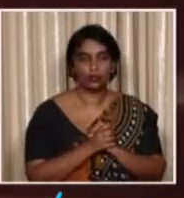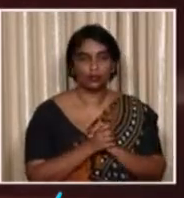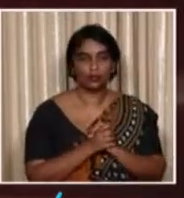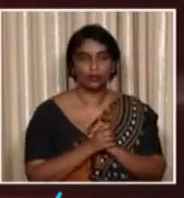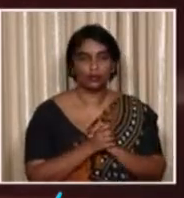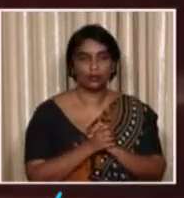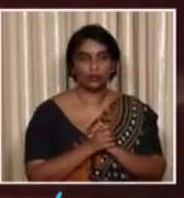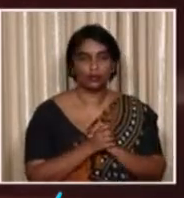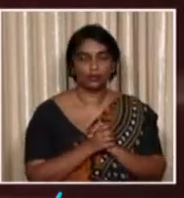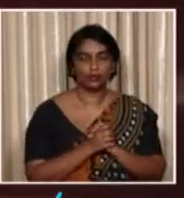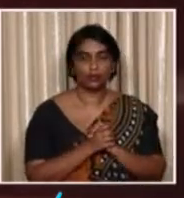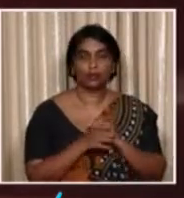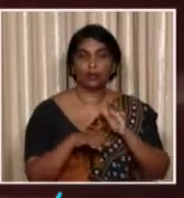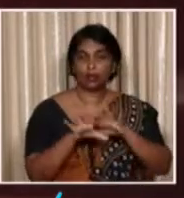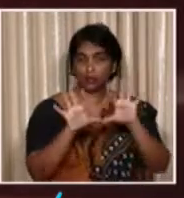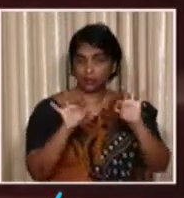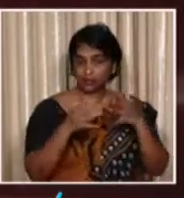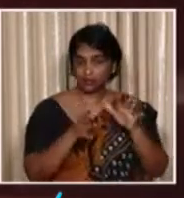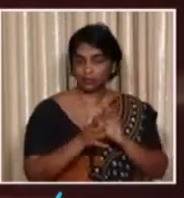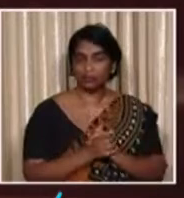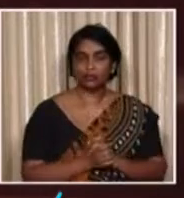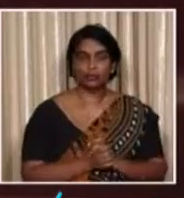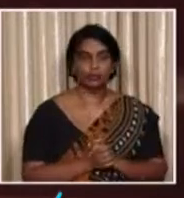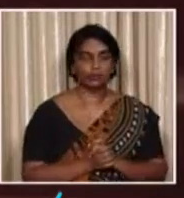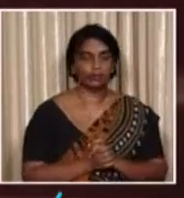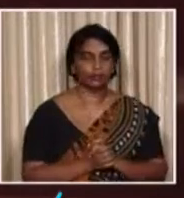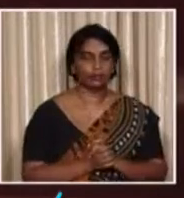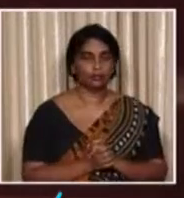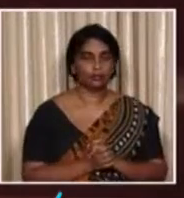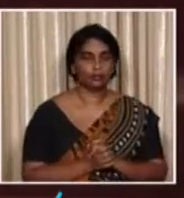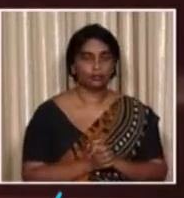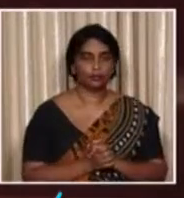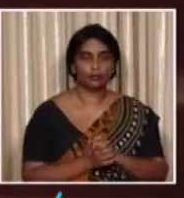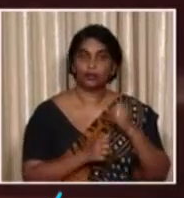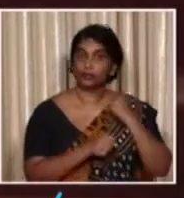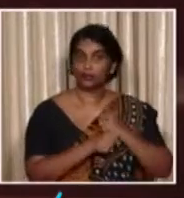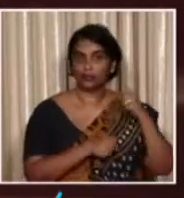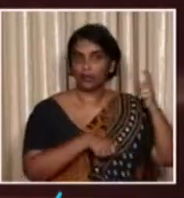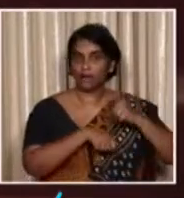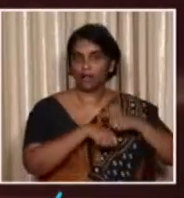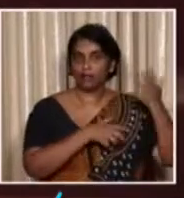I will take about another 5 to 6 minutes. We will reduce from the government side.